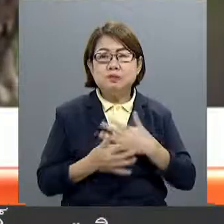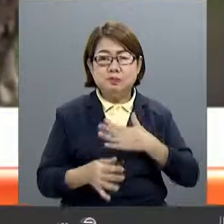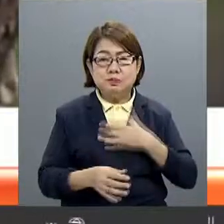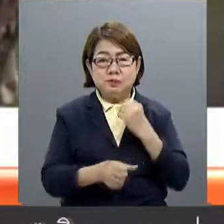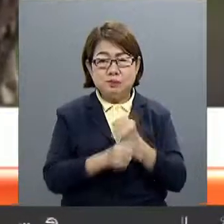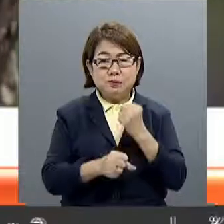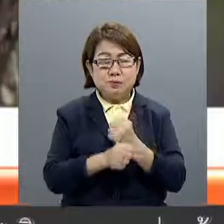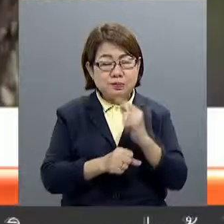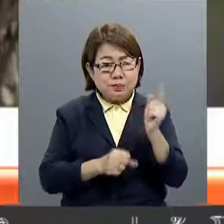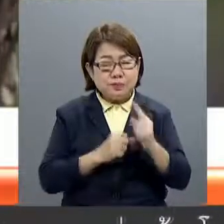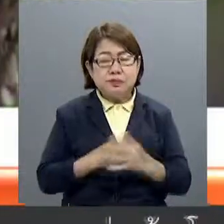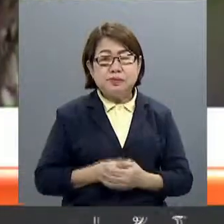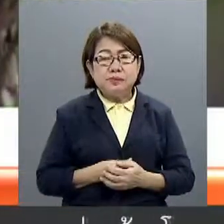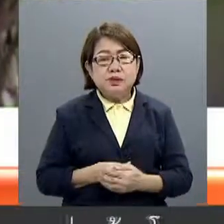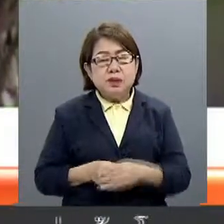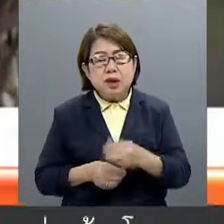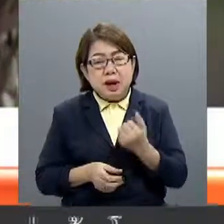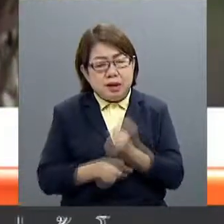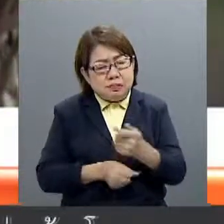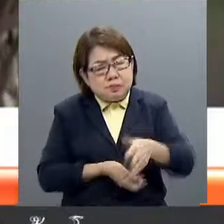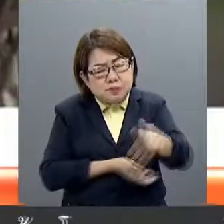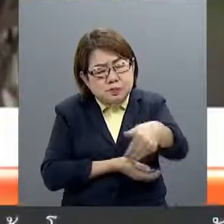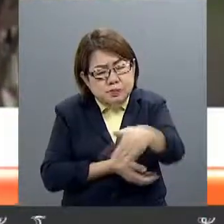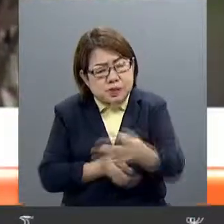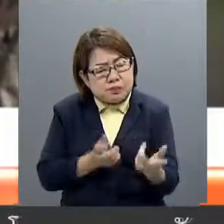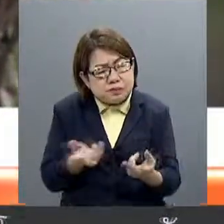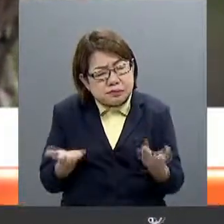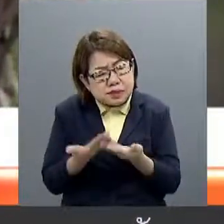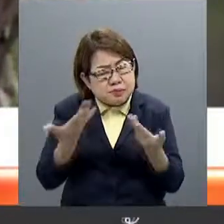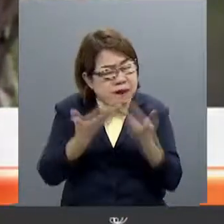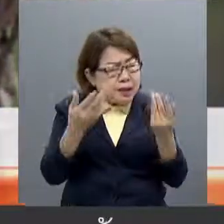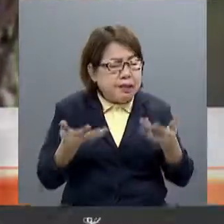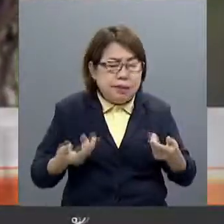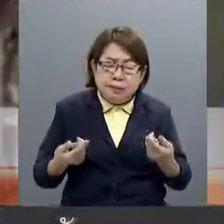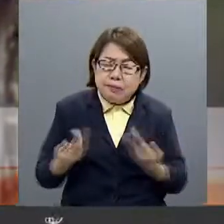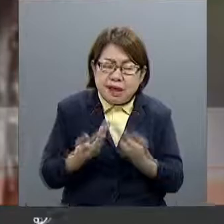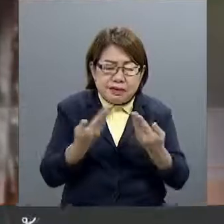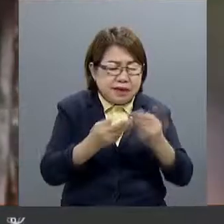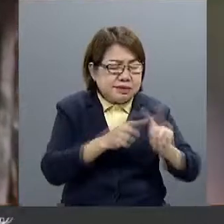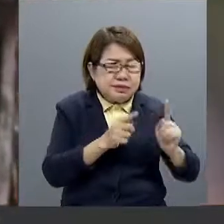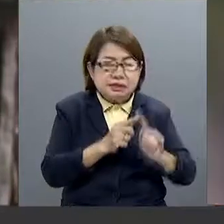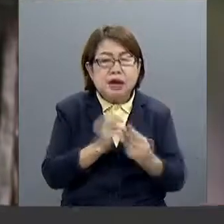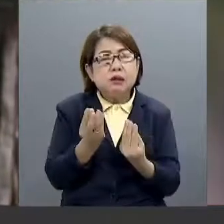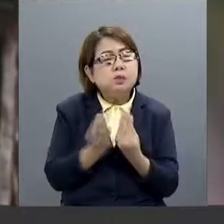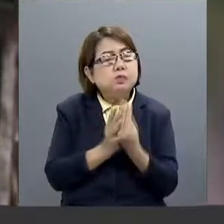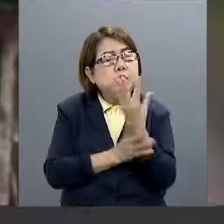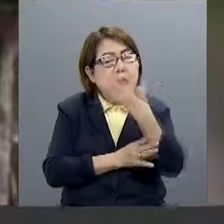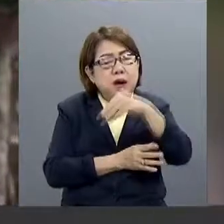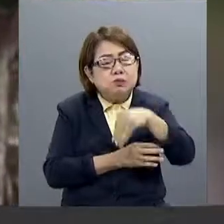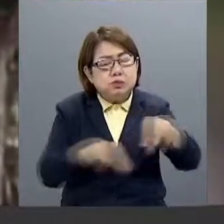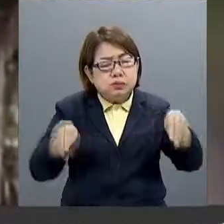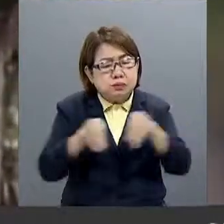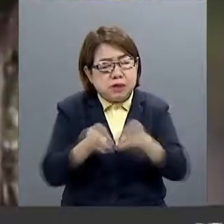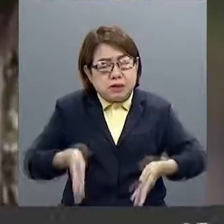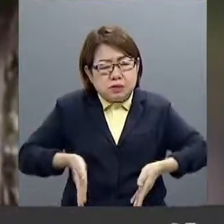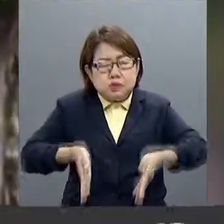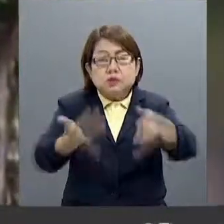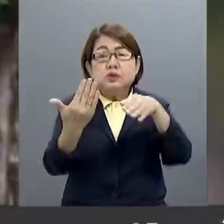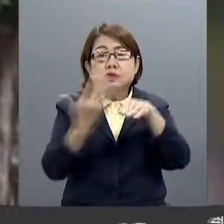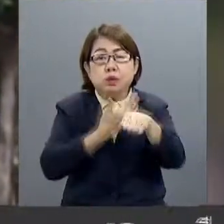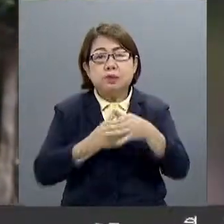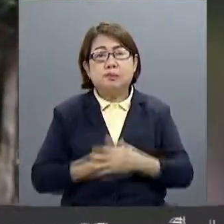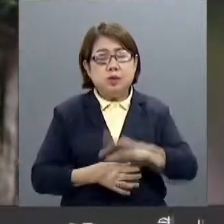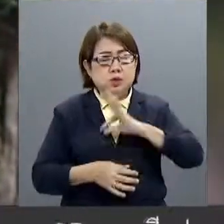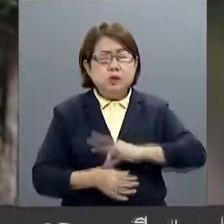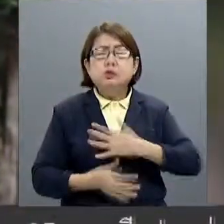ในการสร้างแล้วก็ปลูกป่าในการปลูกต้นไม้บริเวณถนนของชุมชนและพร้อมประทับใจในก